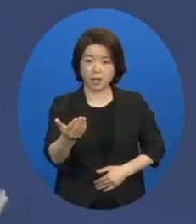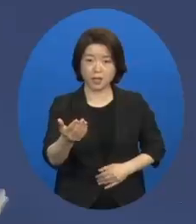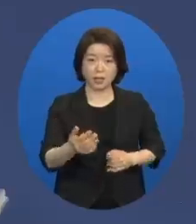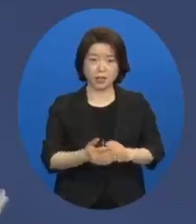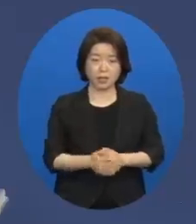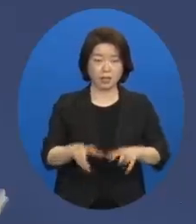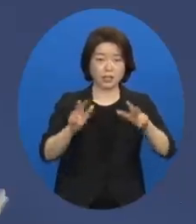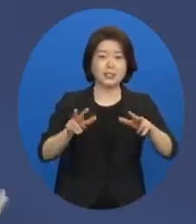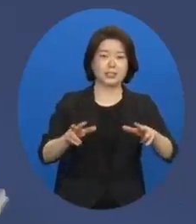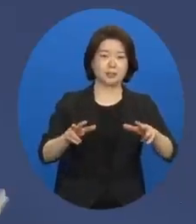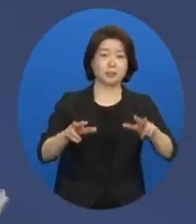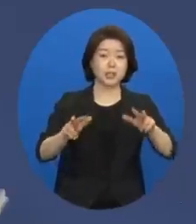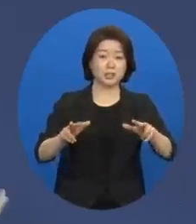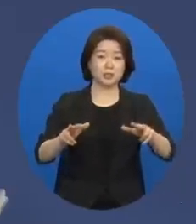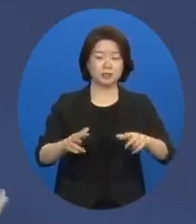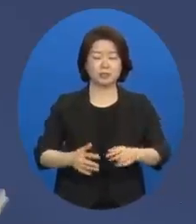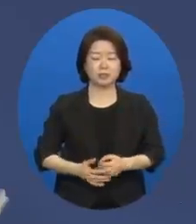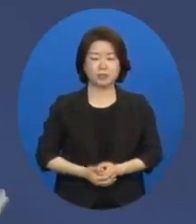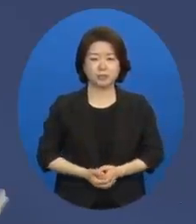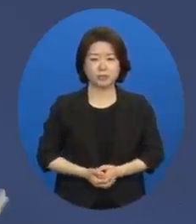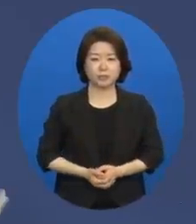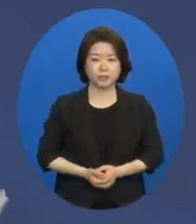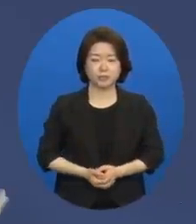지금 현재 말입니다.